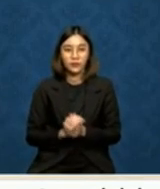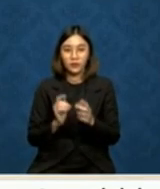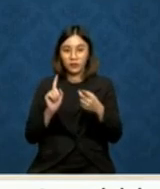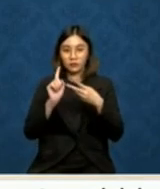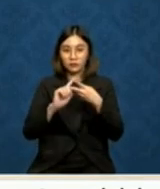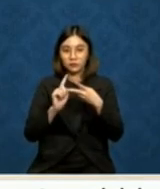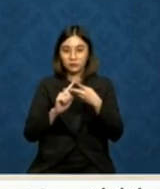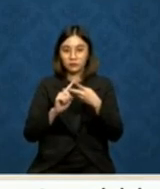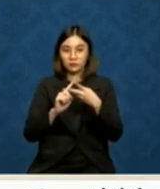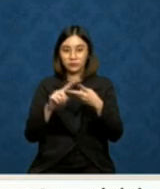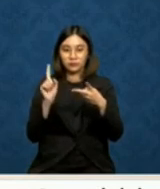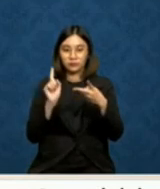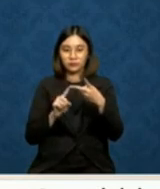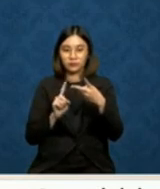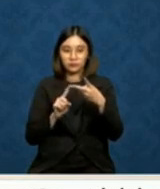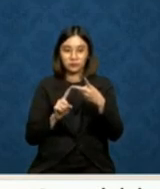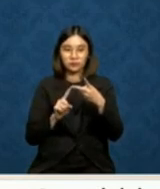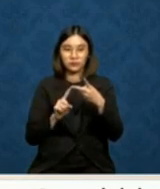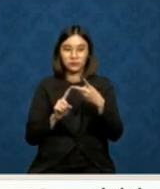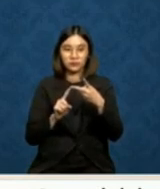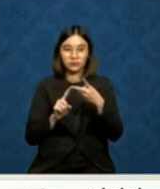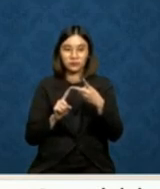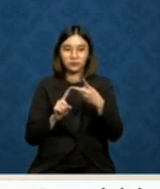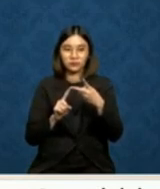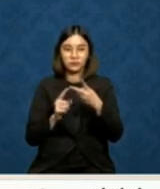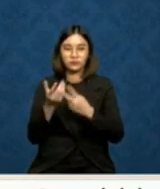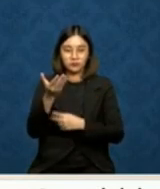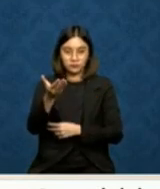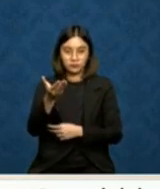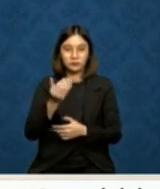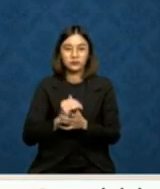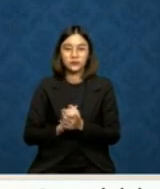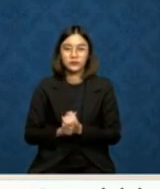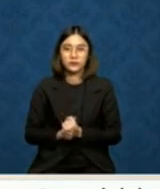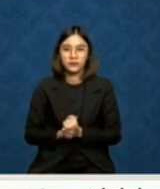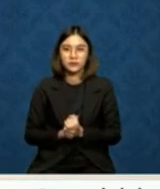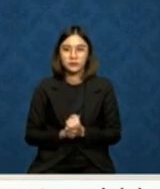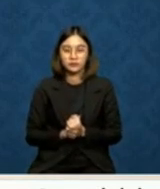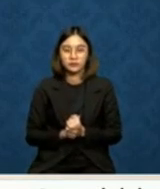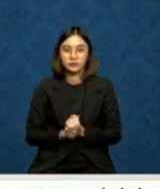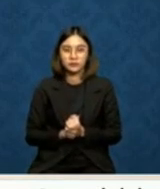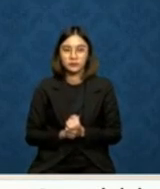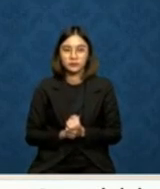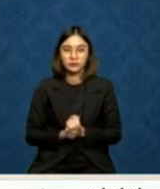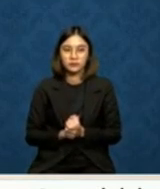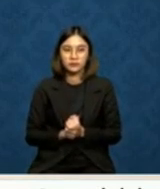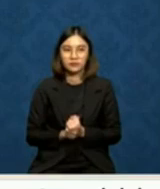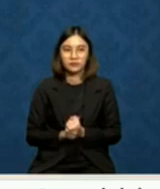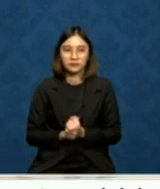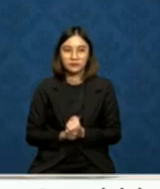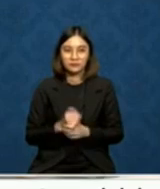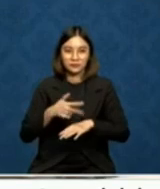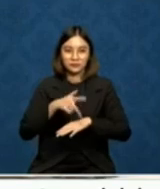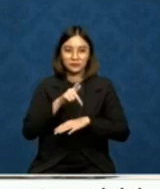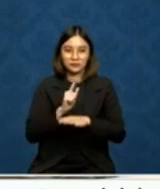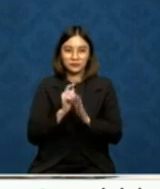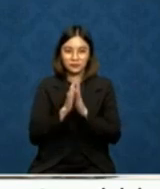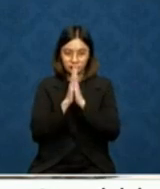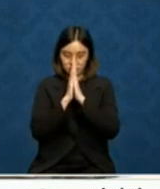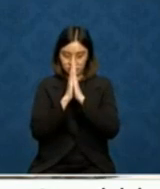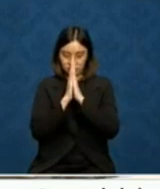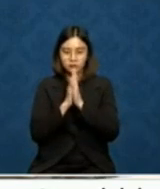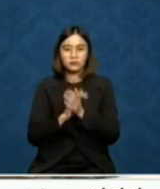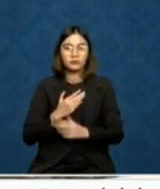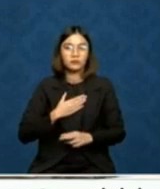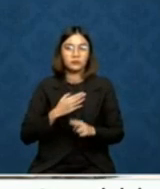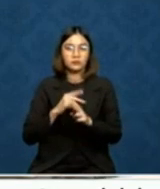2ท่านสสินันธรรมนิตินันท์ครับเชิญท่านธัญวัฒน์กมลวงศ์วัฒน์ครับเชิญครับ เรียนท่านประธานสภาค่ะธั